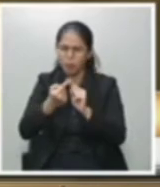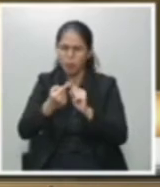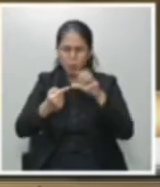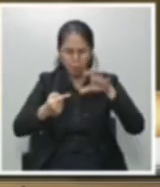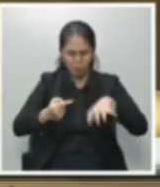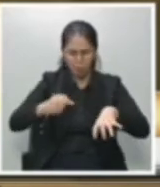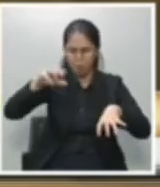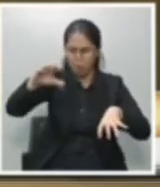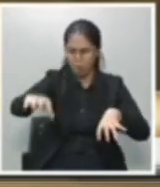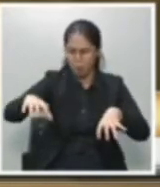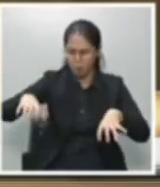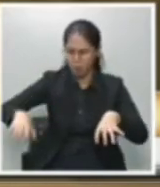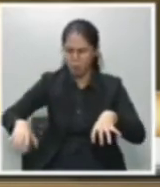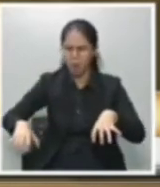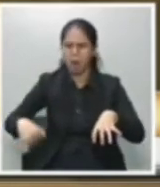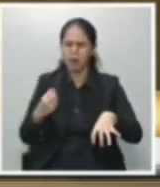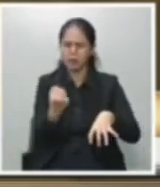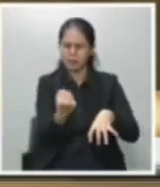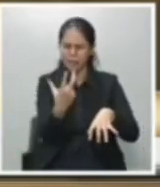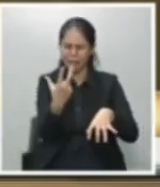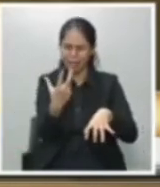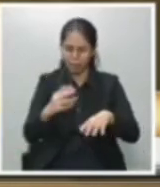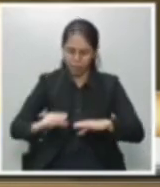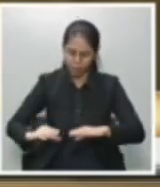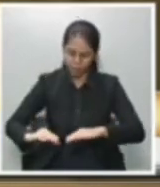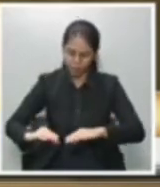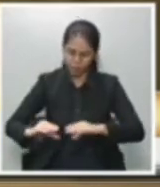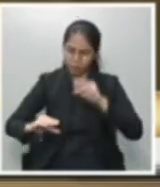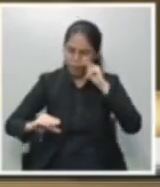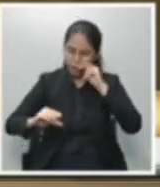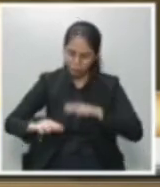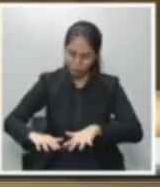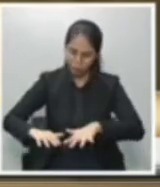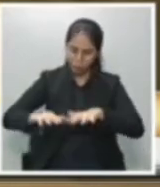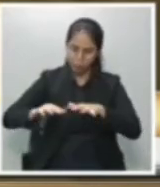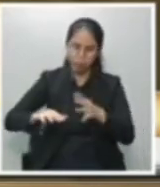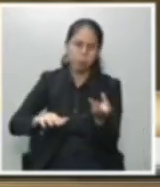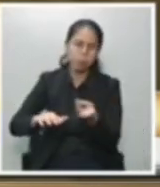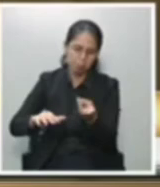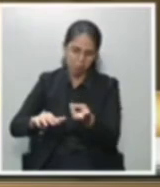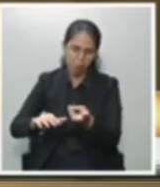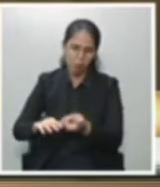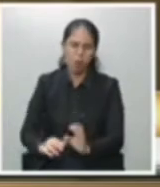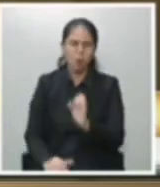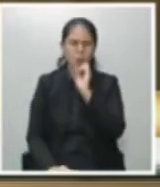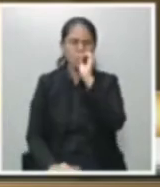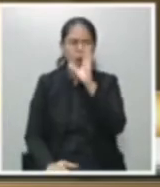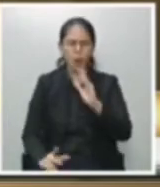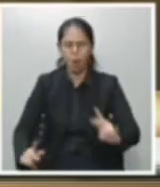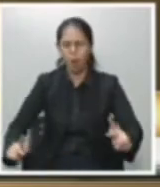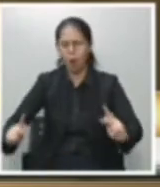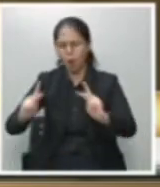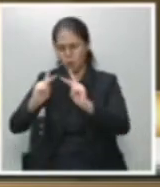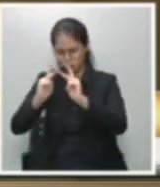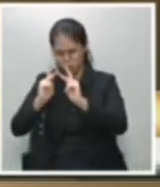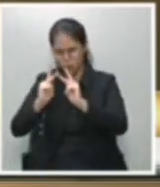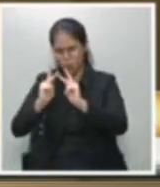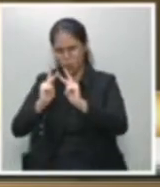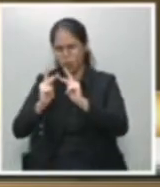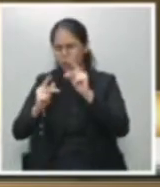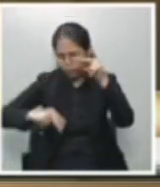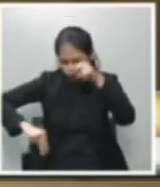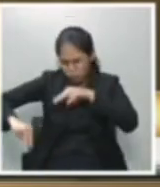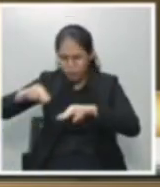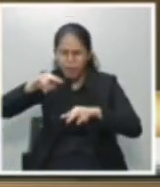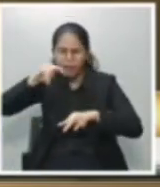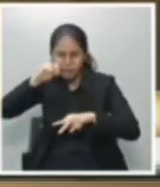มู่บ้านมีความตื้นเขินดิฉันจึงนำเรียนผ่านท่านประธานสภาไปยังกรมชลประทานให้ช่วยเข้าไปขุ